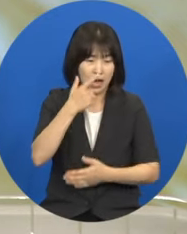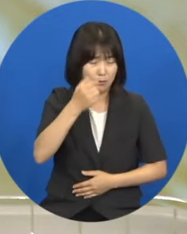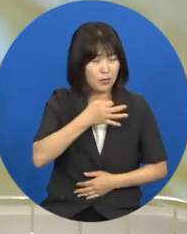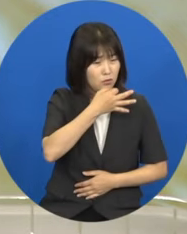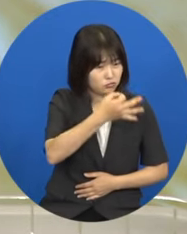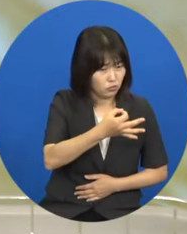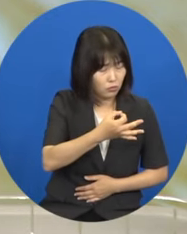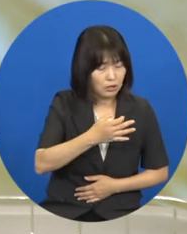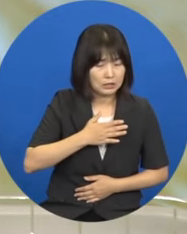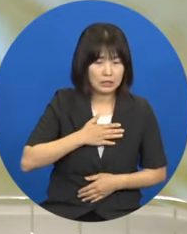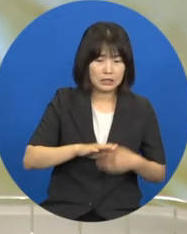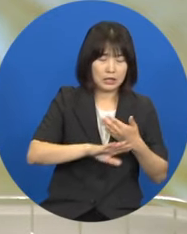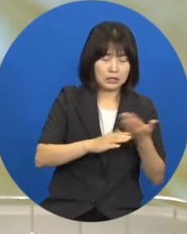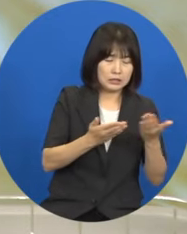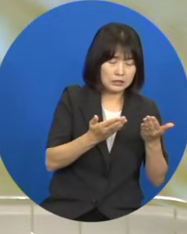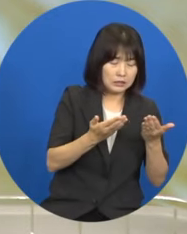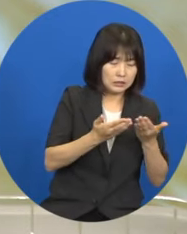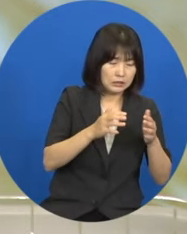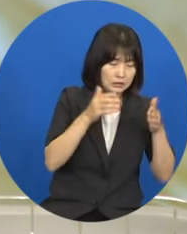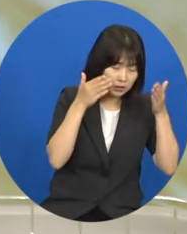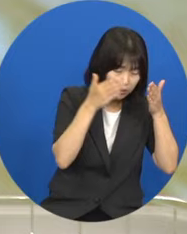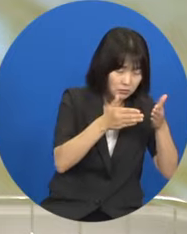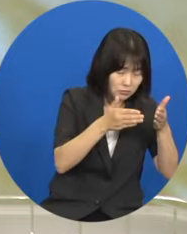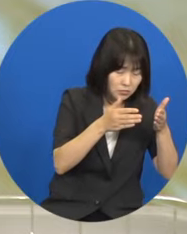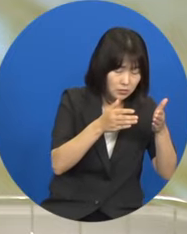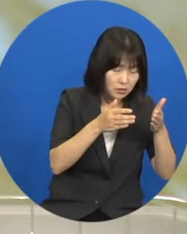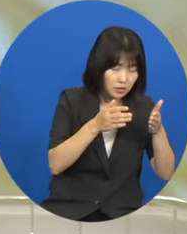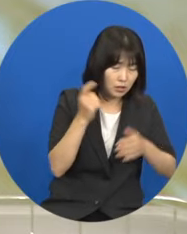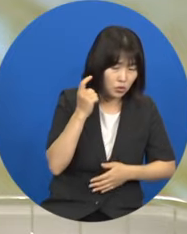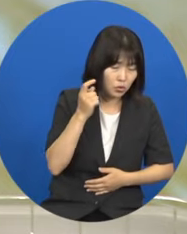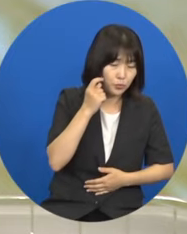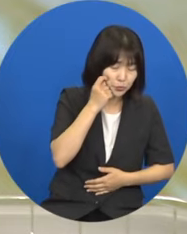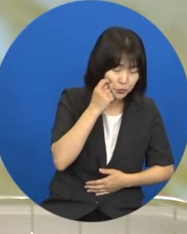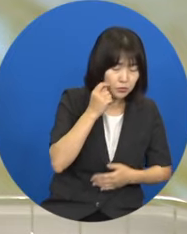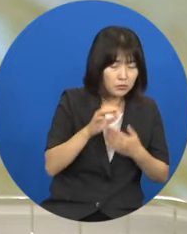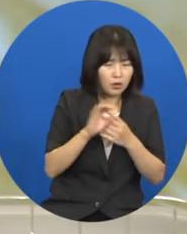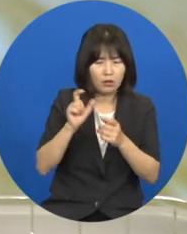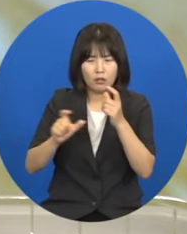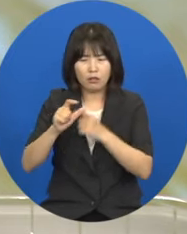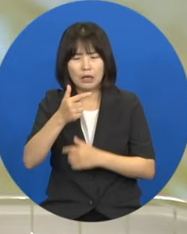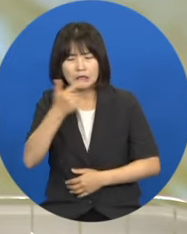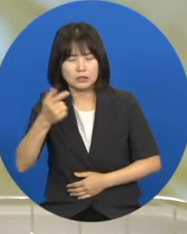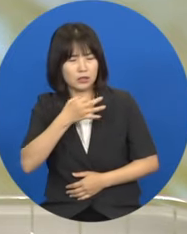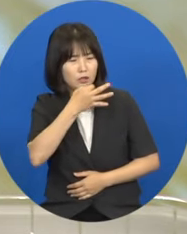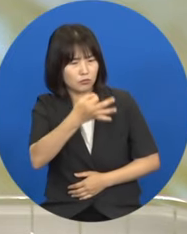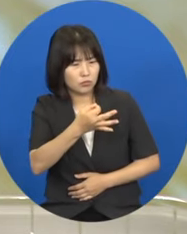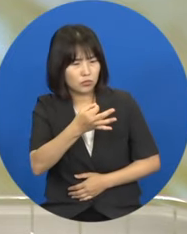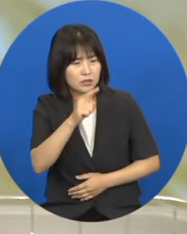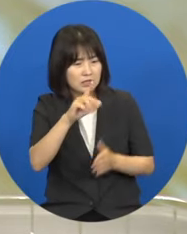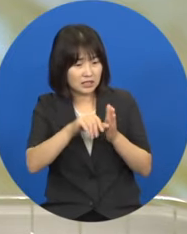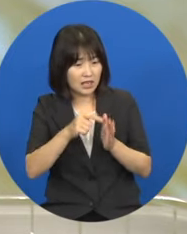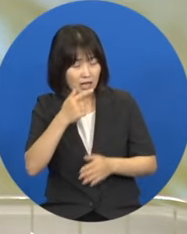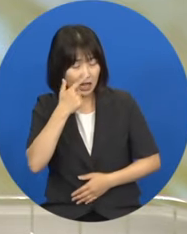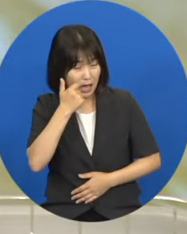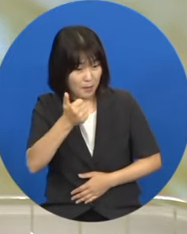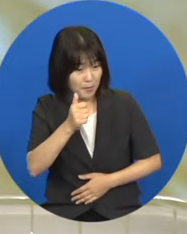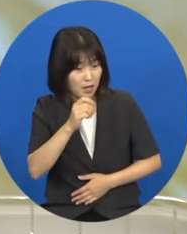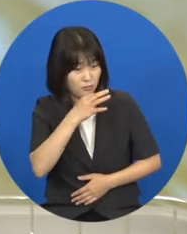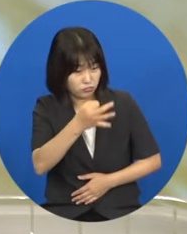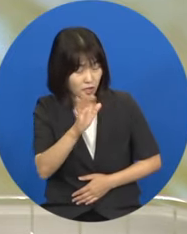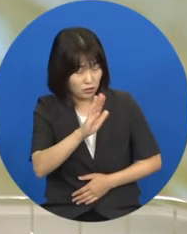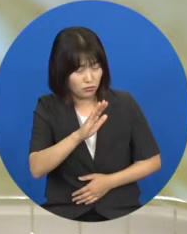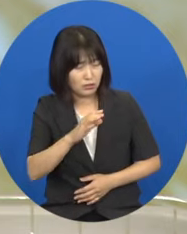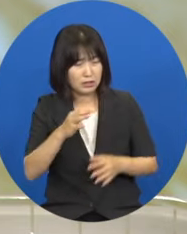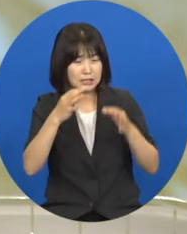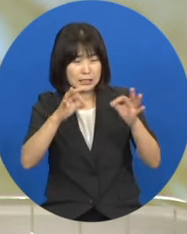제가 다른 일 하다가 그 소리를 못 들으면 더 크게 부르는데 그때는 아빠가 아니라 대놓고 이름을 부르며